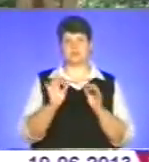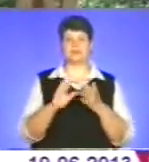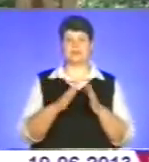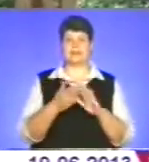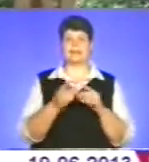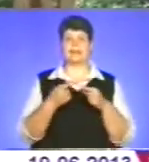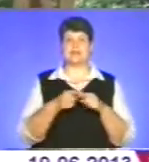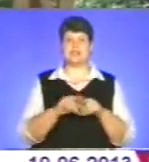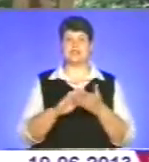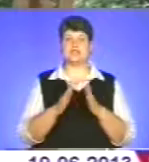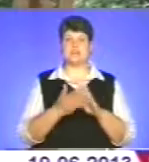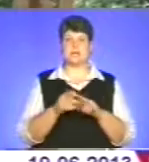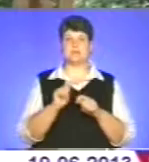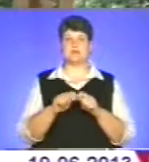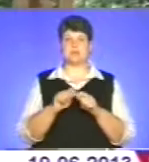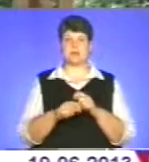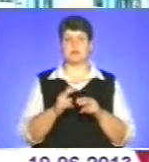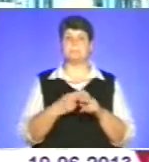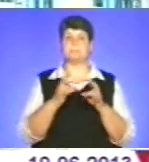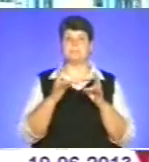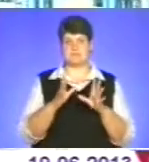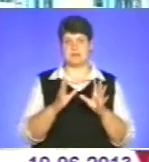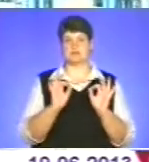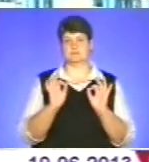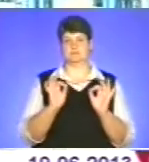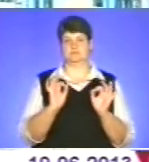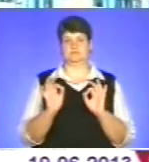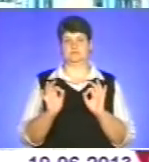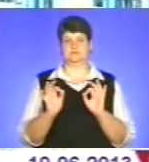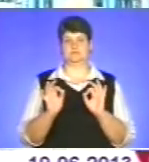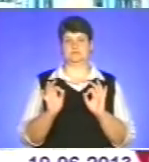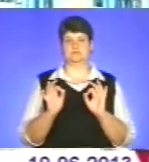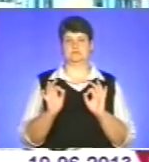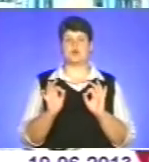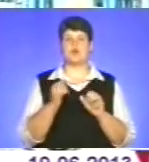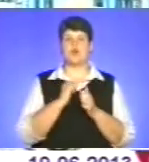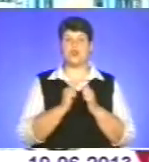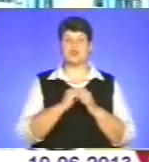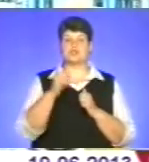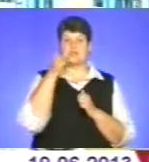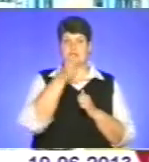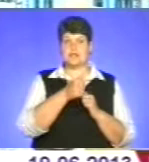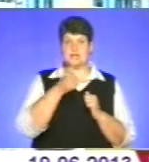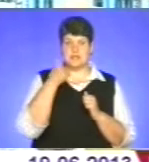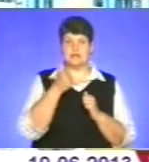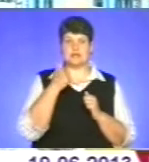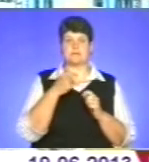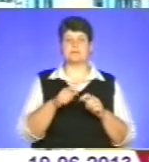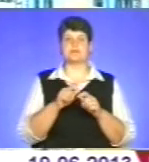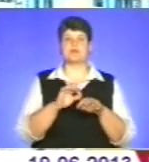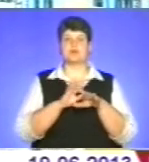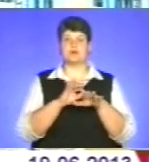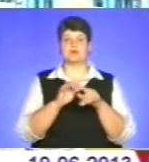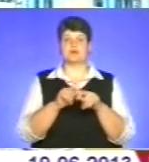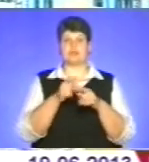стан перевірений і безпека гарантована. Кожний рік перед відкриттям сезону атракціони проходять технічний